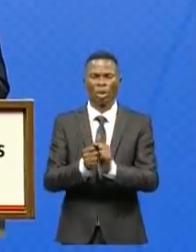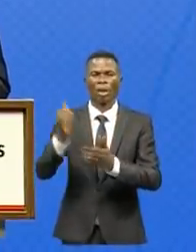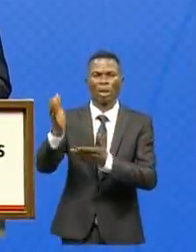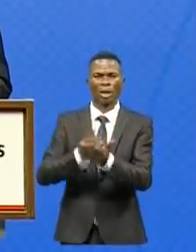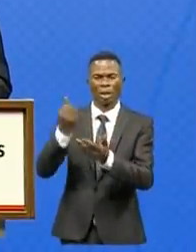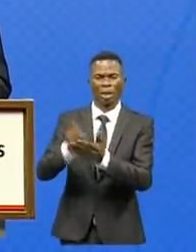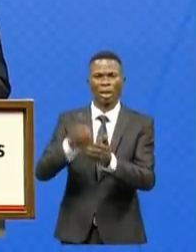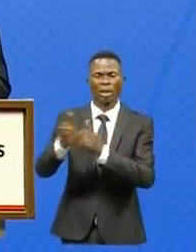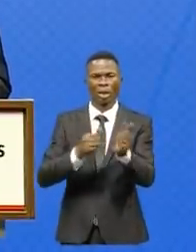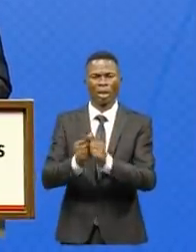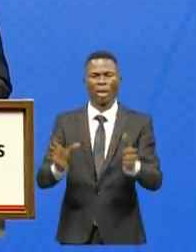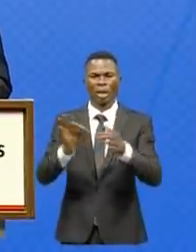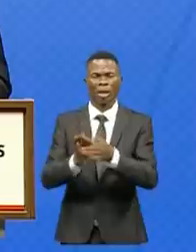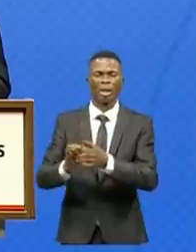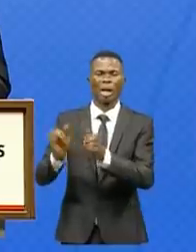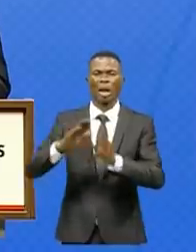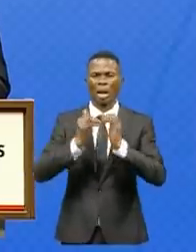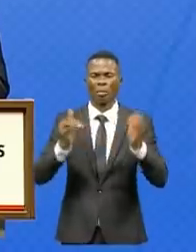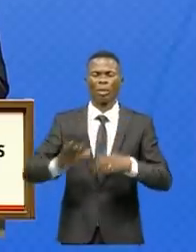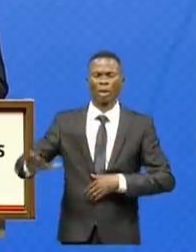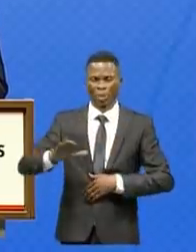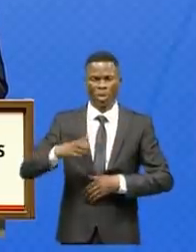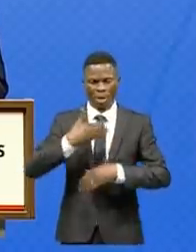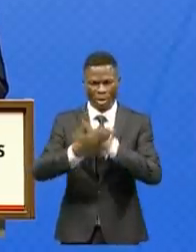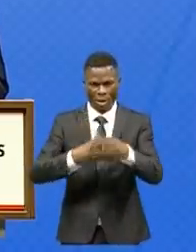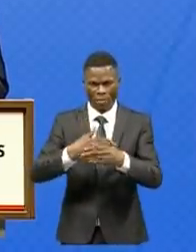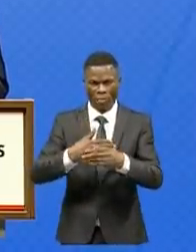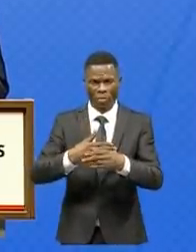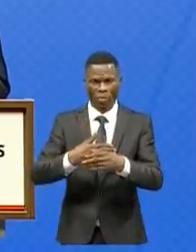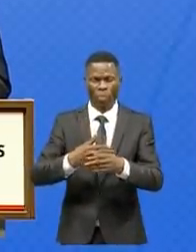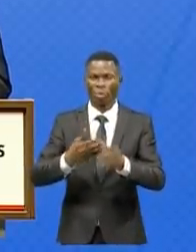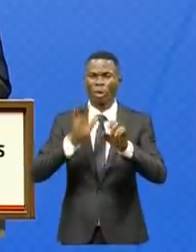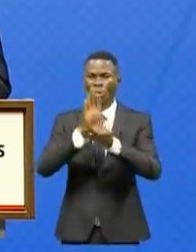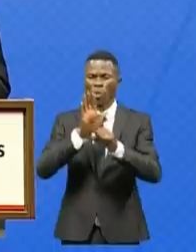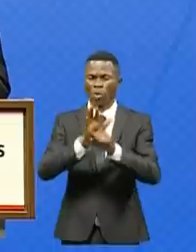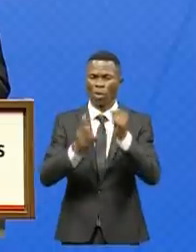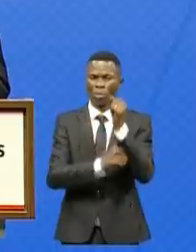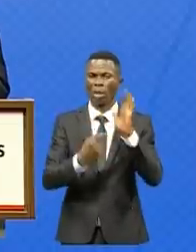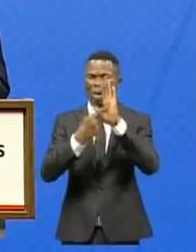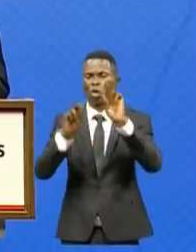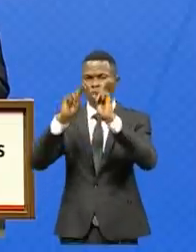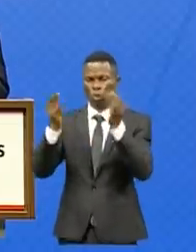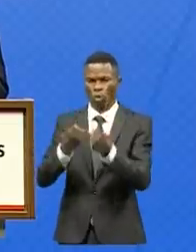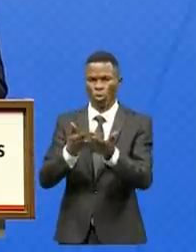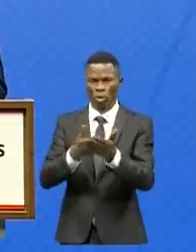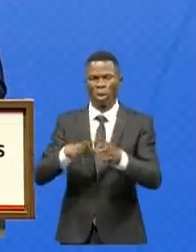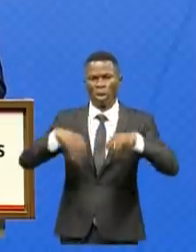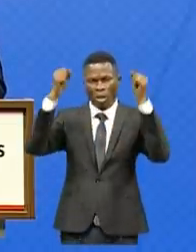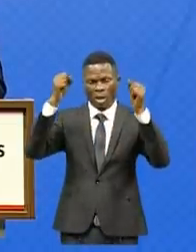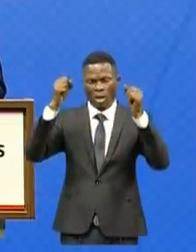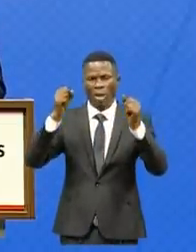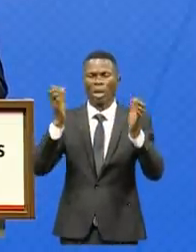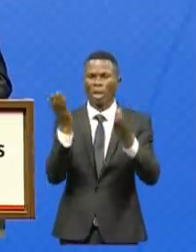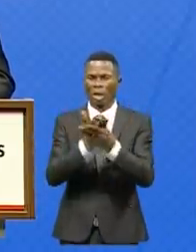la cohésion et l'unité nationale, d'assurer une large représentativité des parties prenantes, d'adopter une